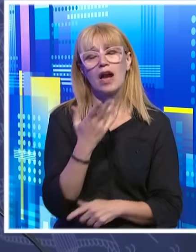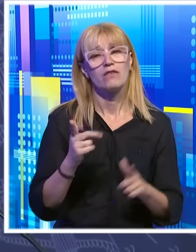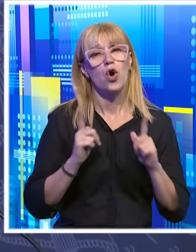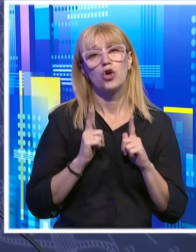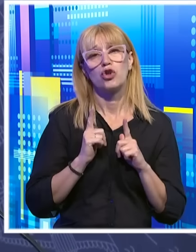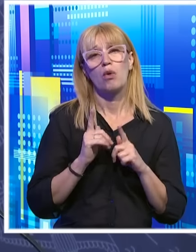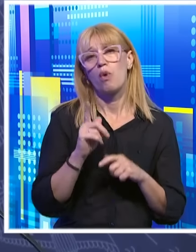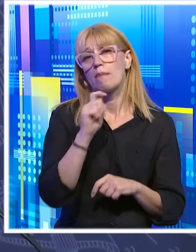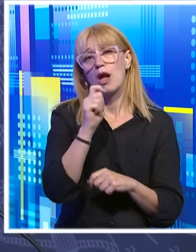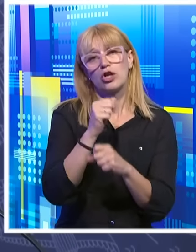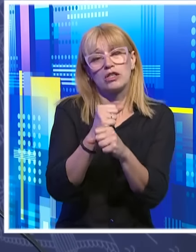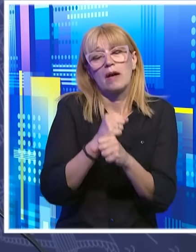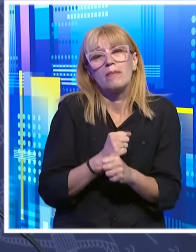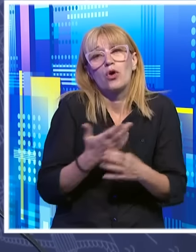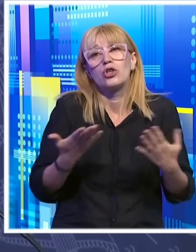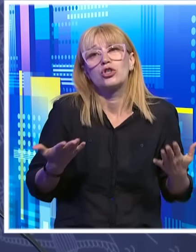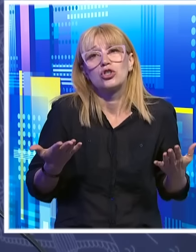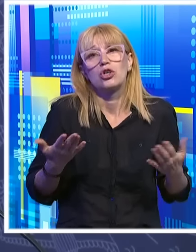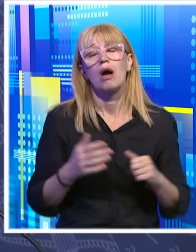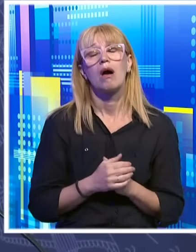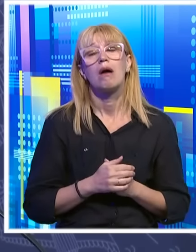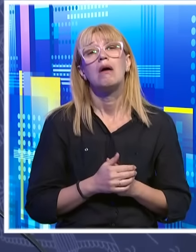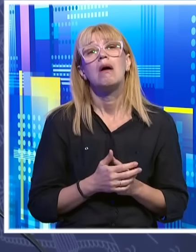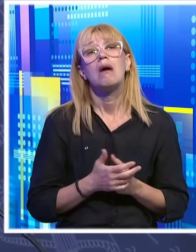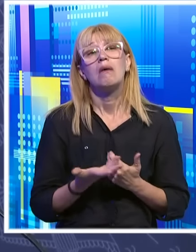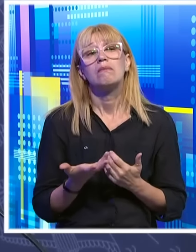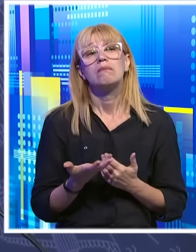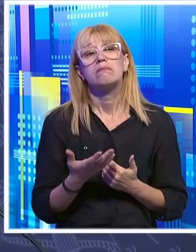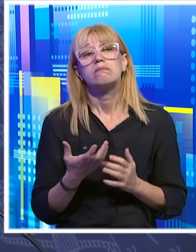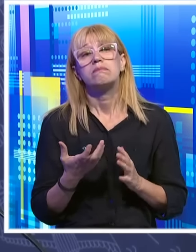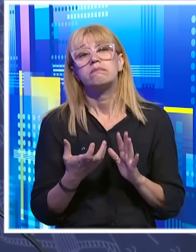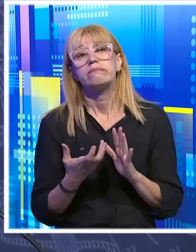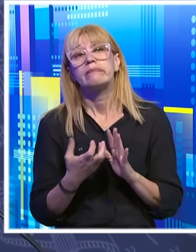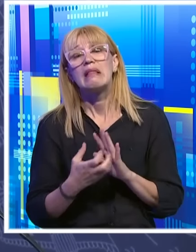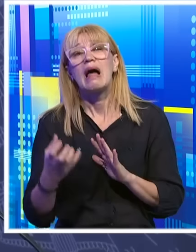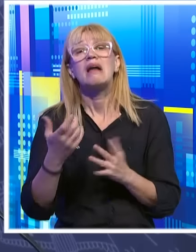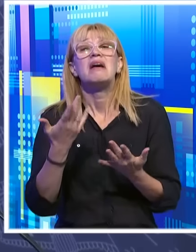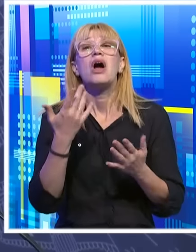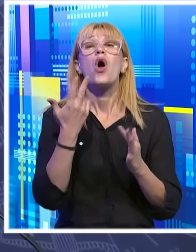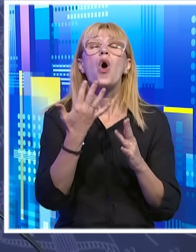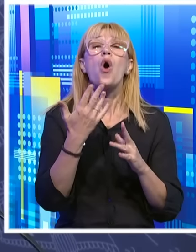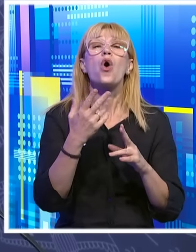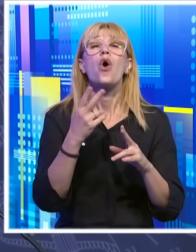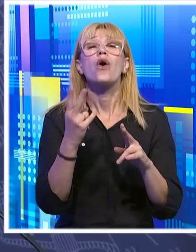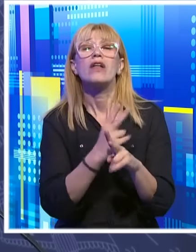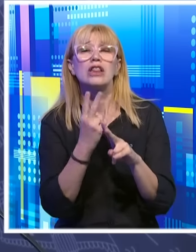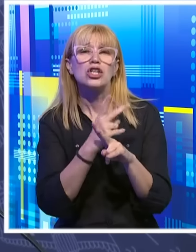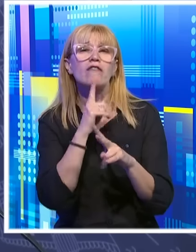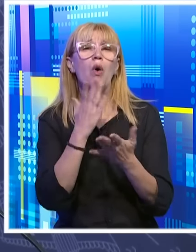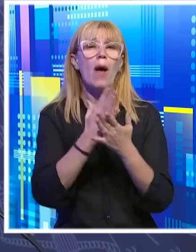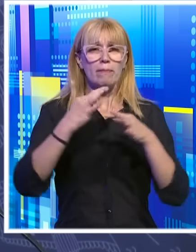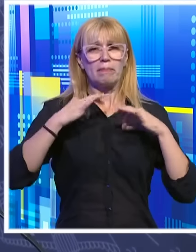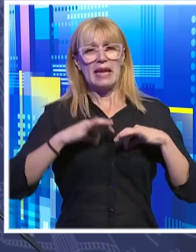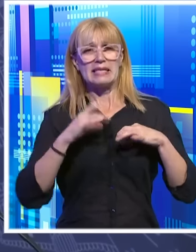njihovu podršku, a da li očekujem velika dela i može li zemlja predsedavajući mnogo da promeni, nisam siguran, ali